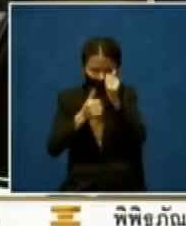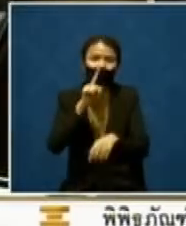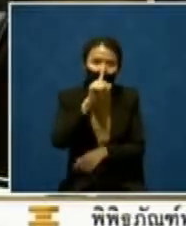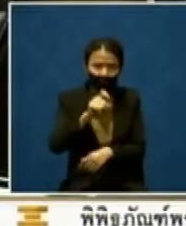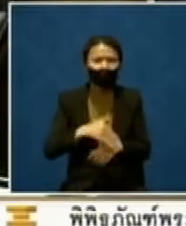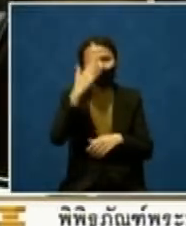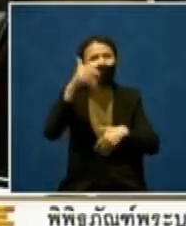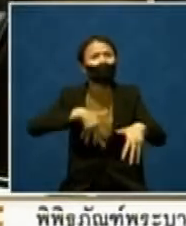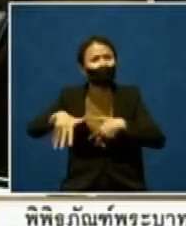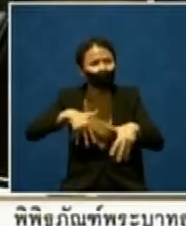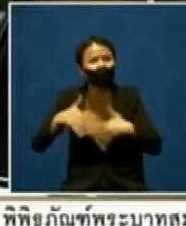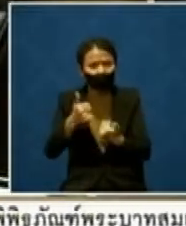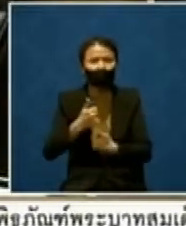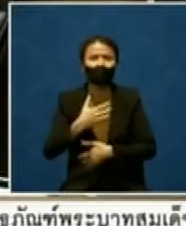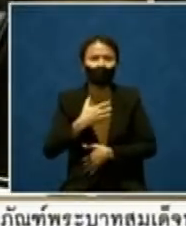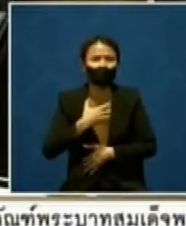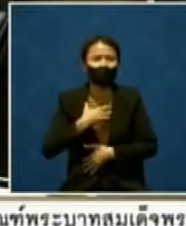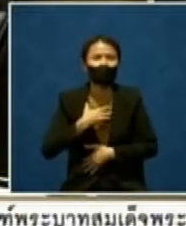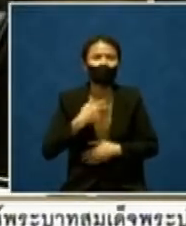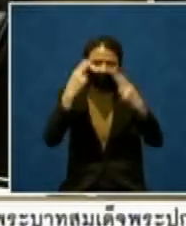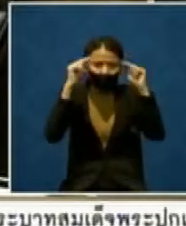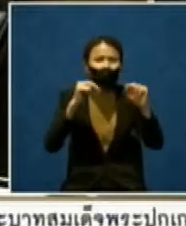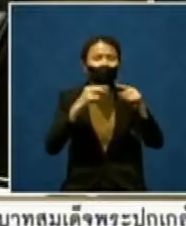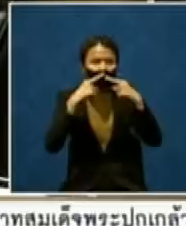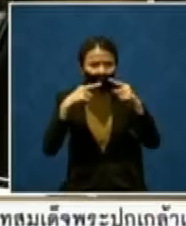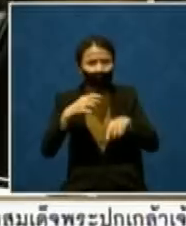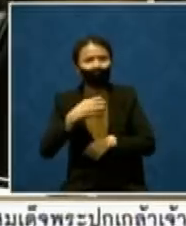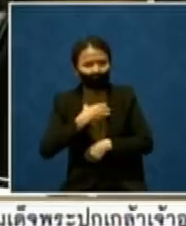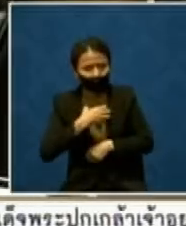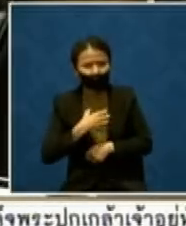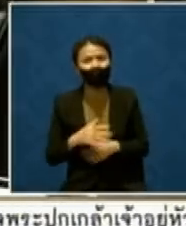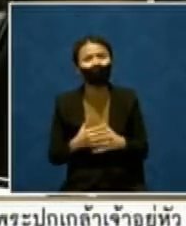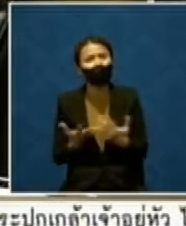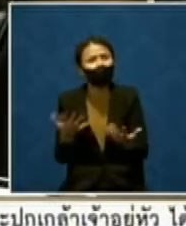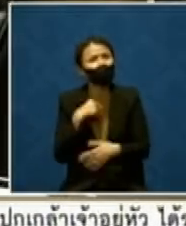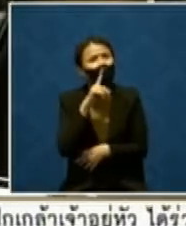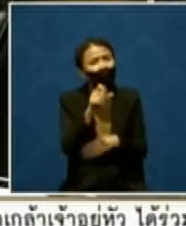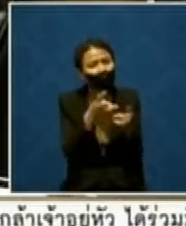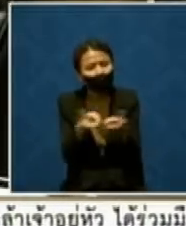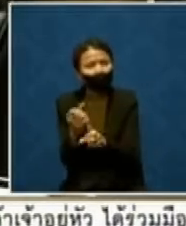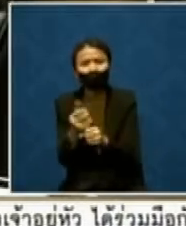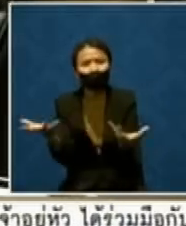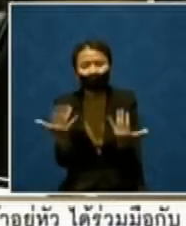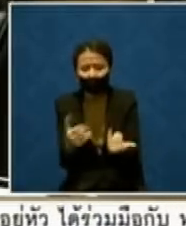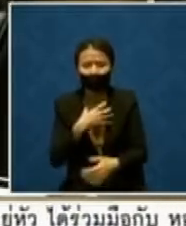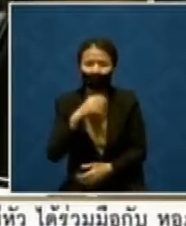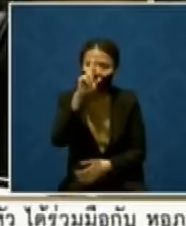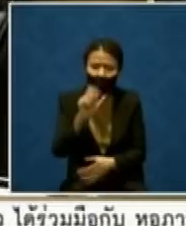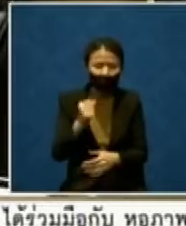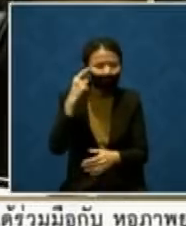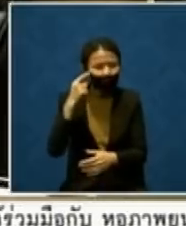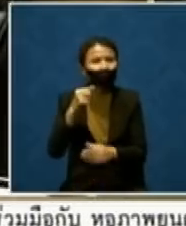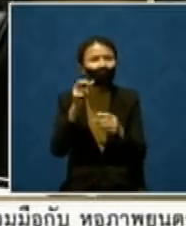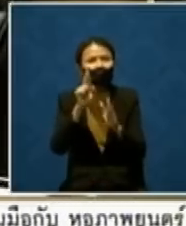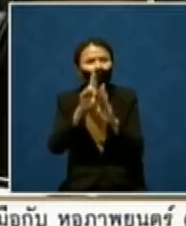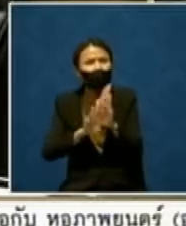ามต่ออก วธต่เพื่ออะไร หาอิวาหือยางนเลยเหอตอนนมีแต่โวิด